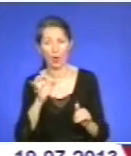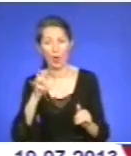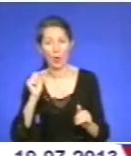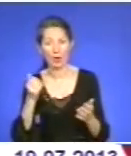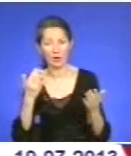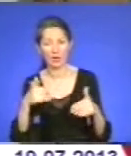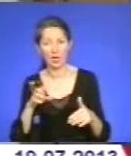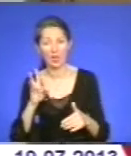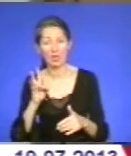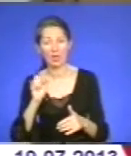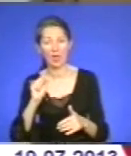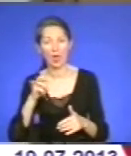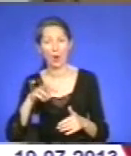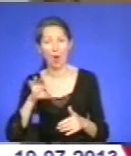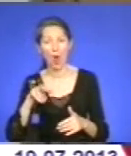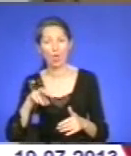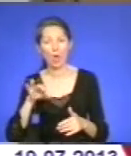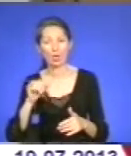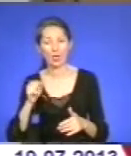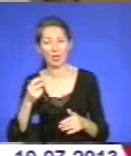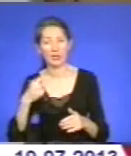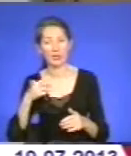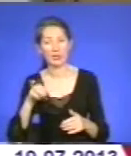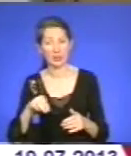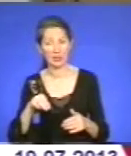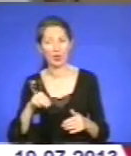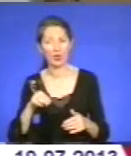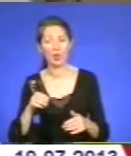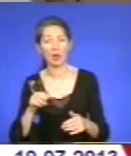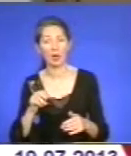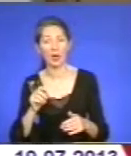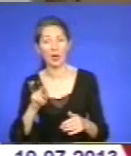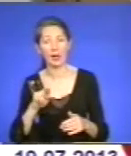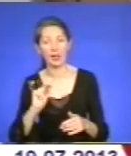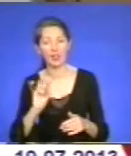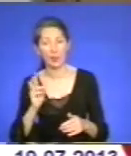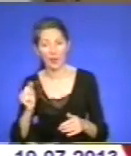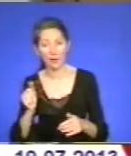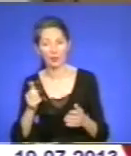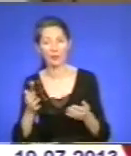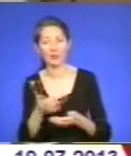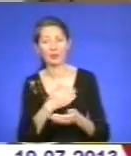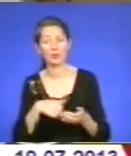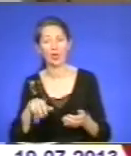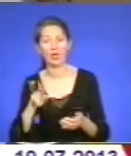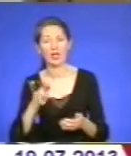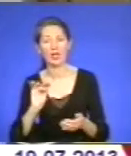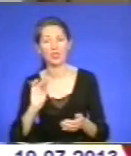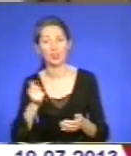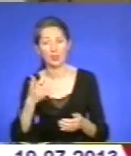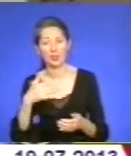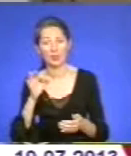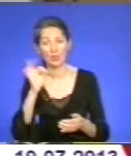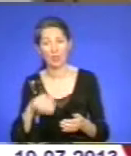тонн ячменю. Розпочали збирання озимого ячменю, 50% площ зібрано,